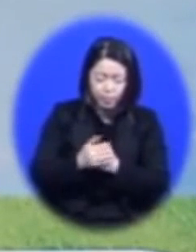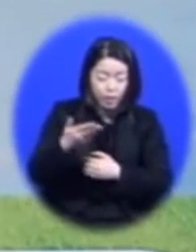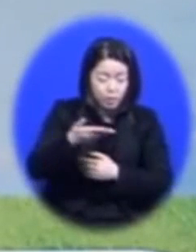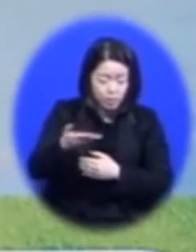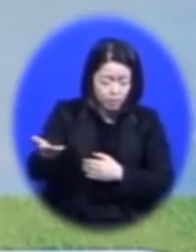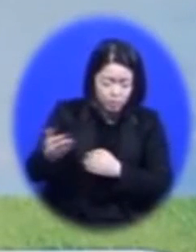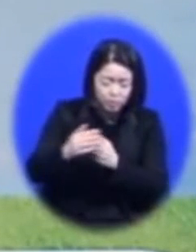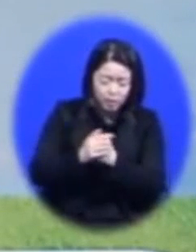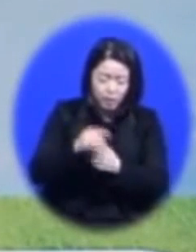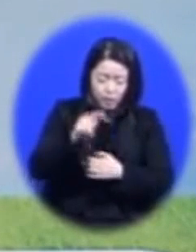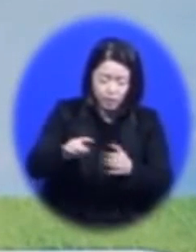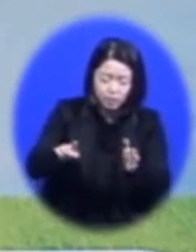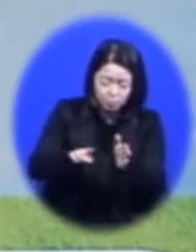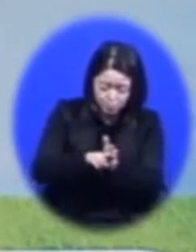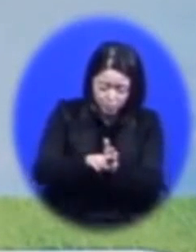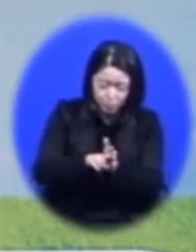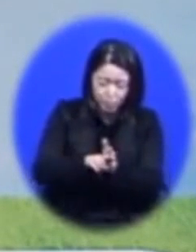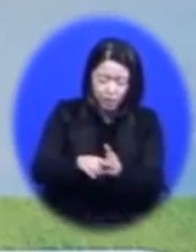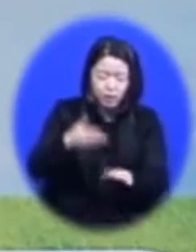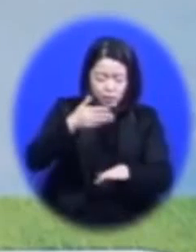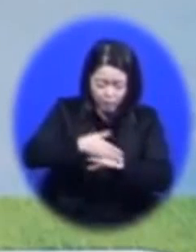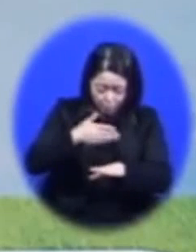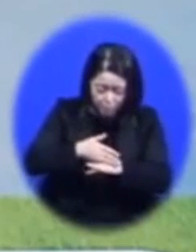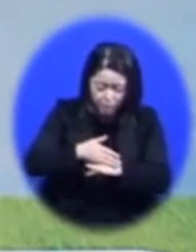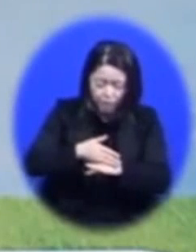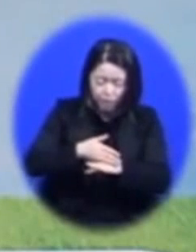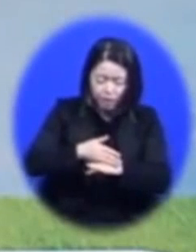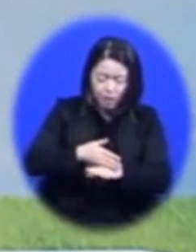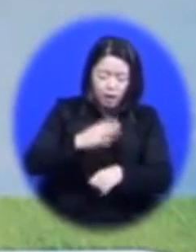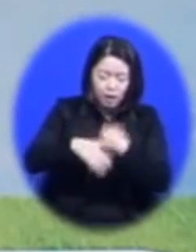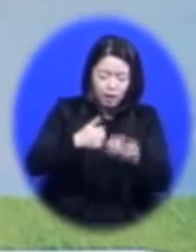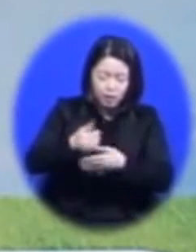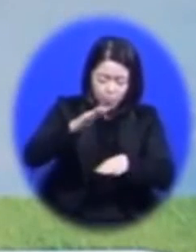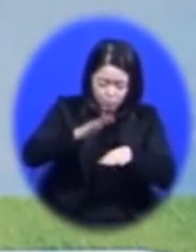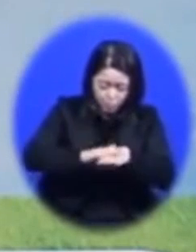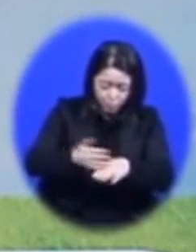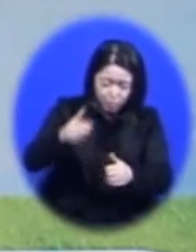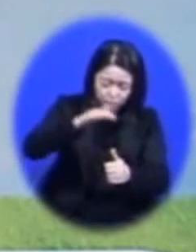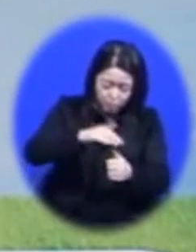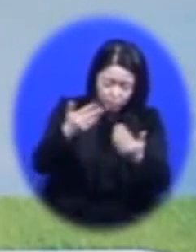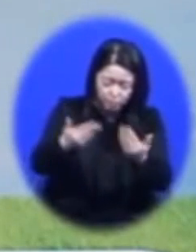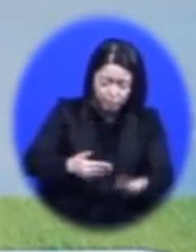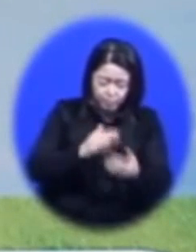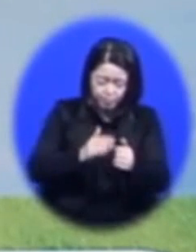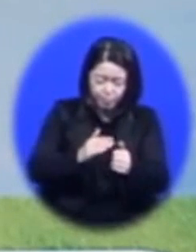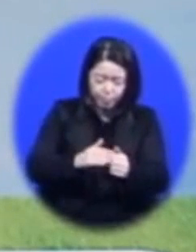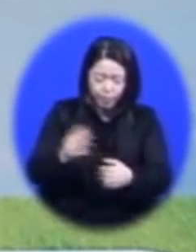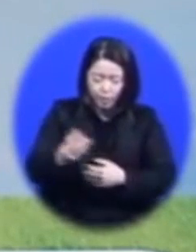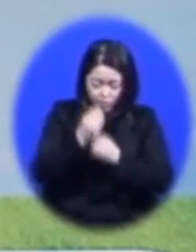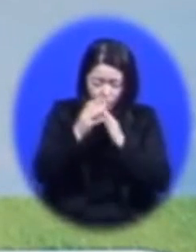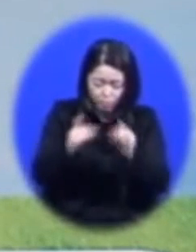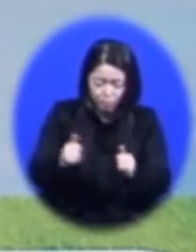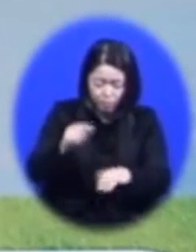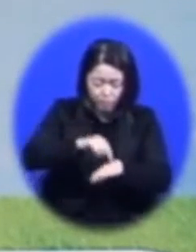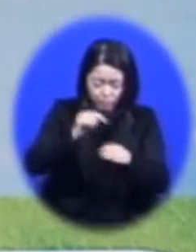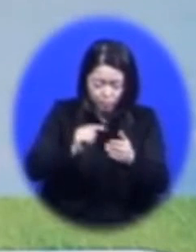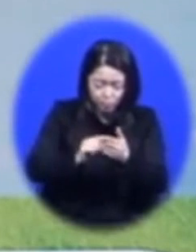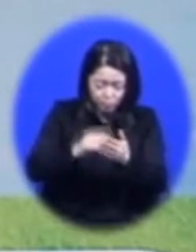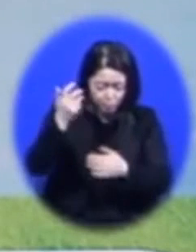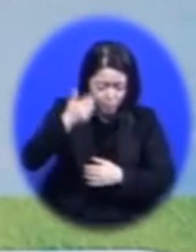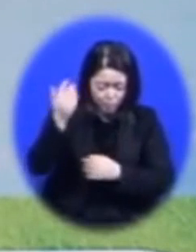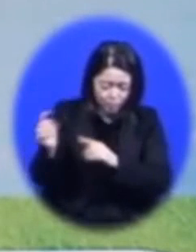저들의 그 믿음에 그 감사에 하나님 손을 얹어 주시기 원합니다. 성도들의 심령의 부흥도